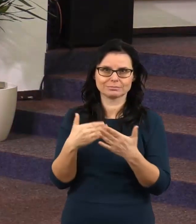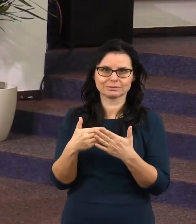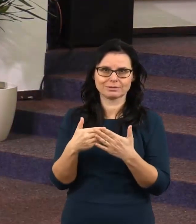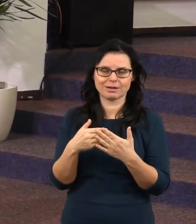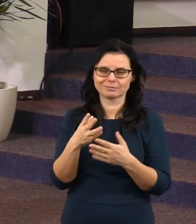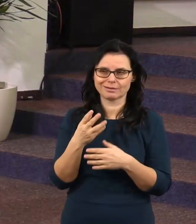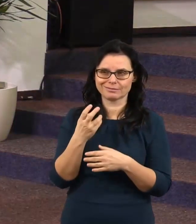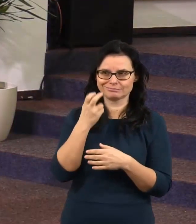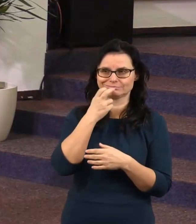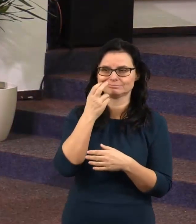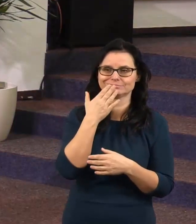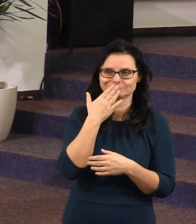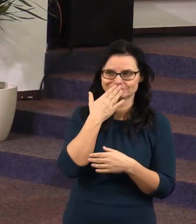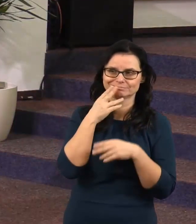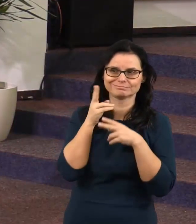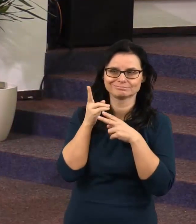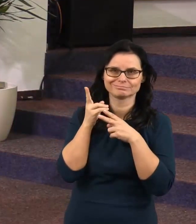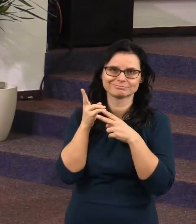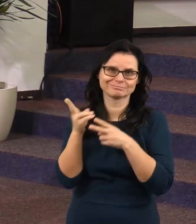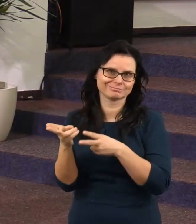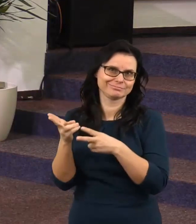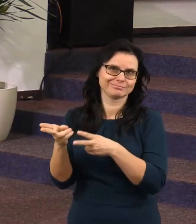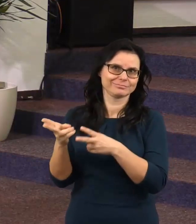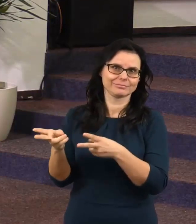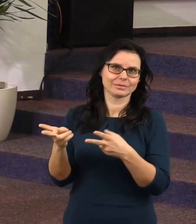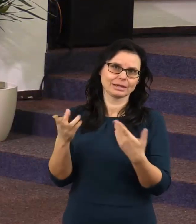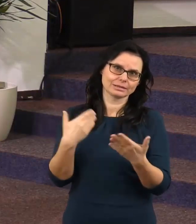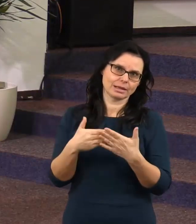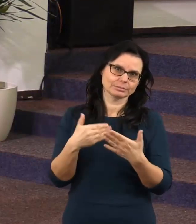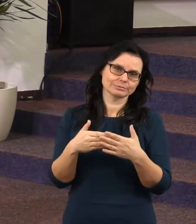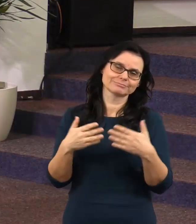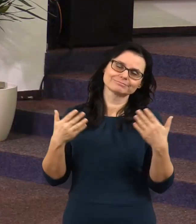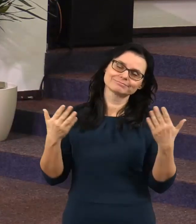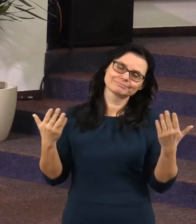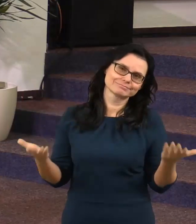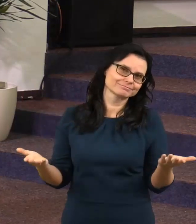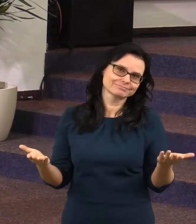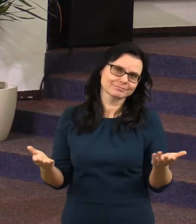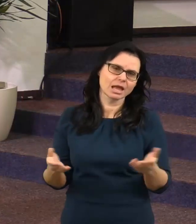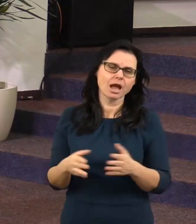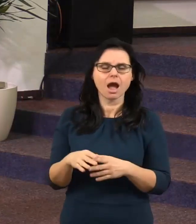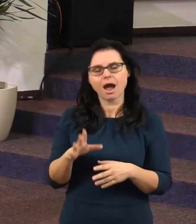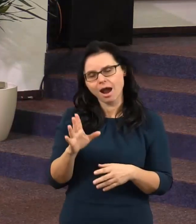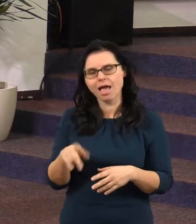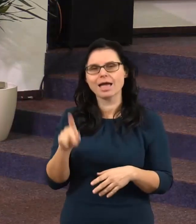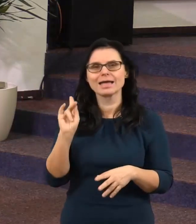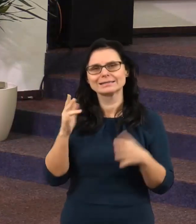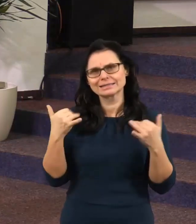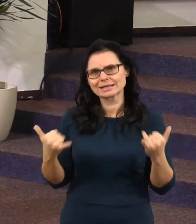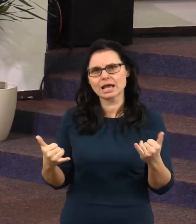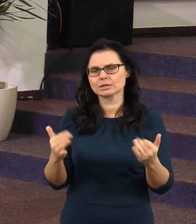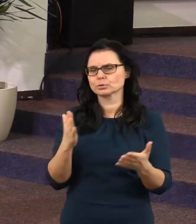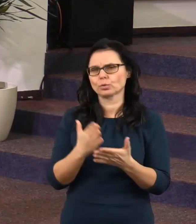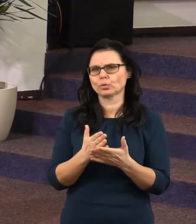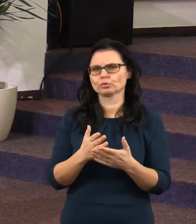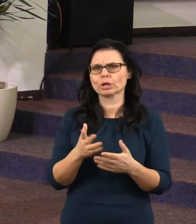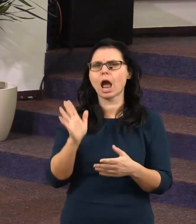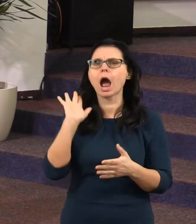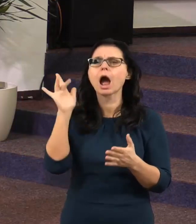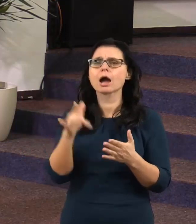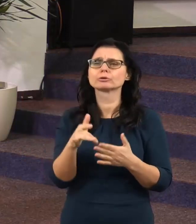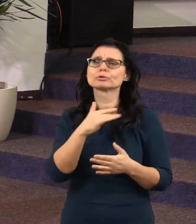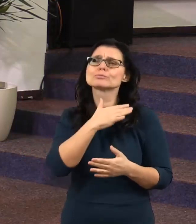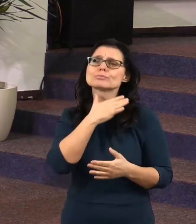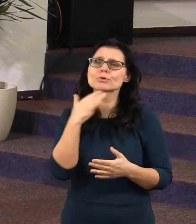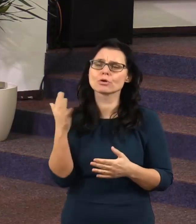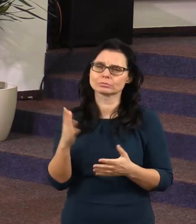úšklepkem anebo s posměchem, i když, troufám si říct, že dneska už to není zase až tak,